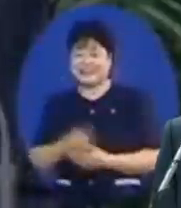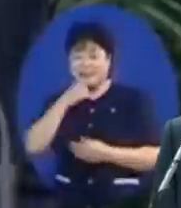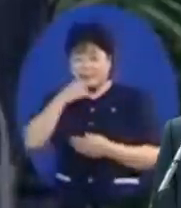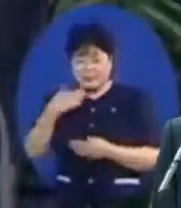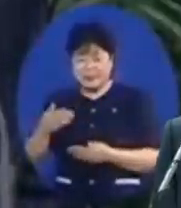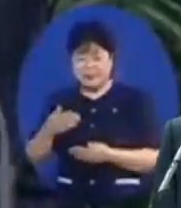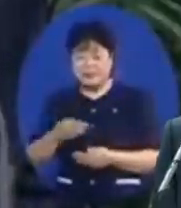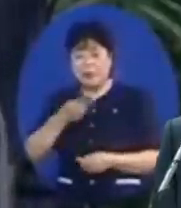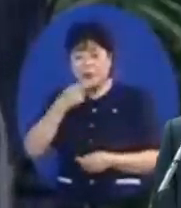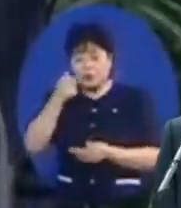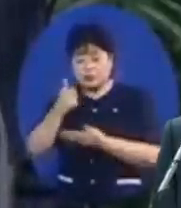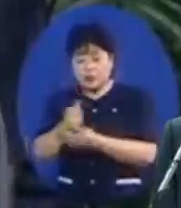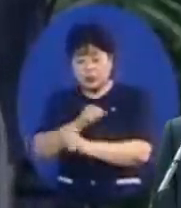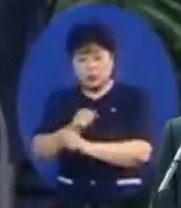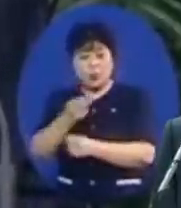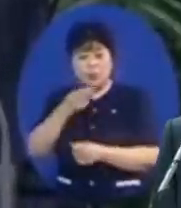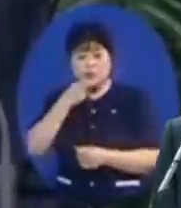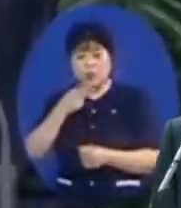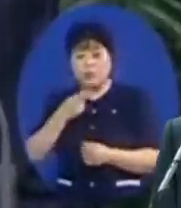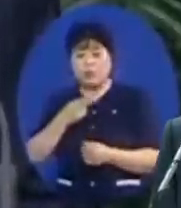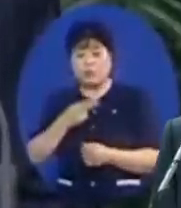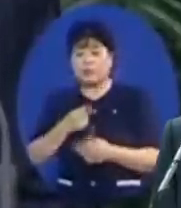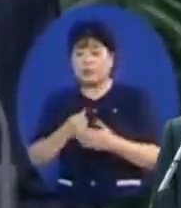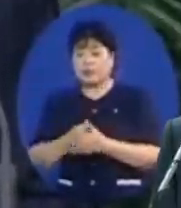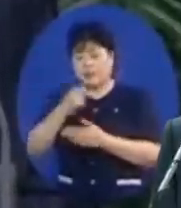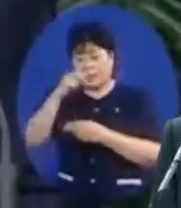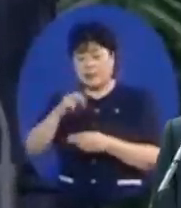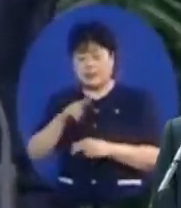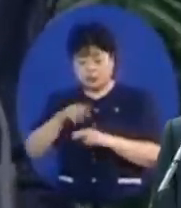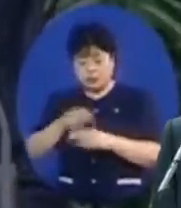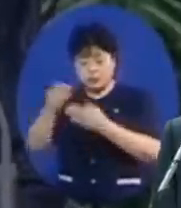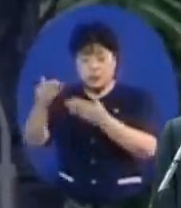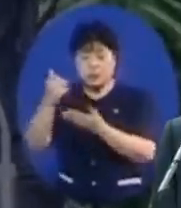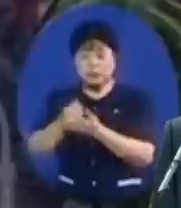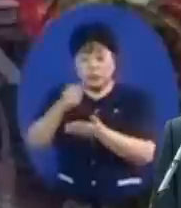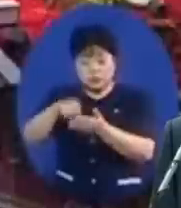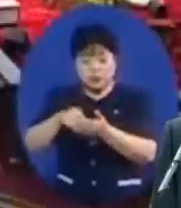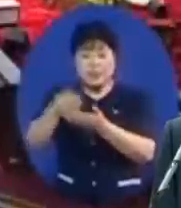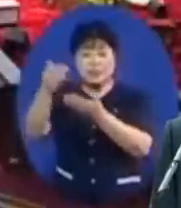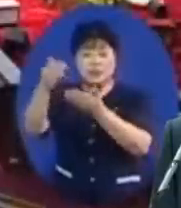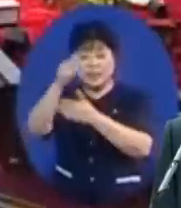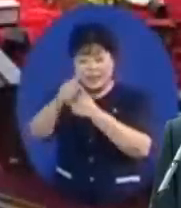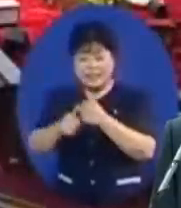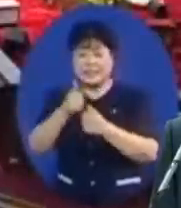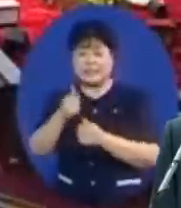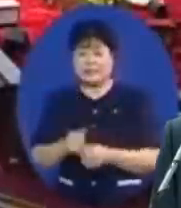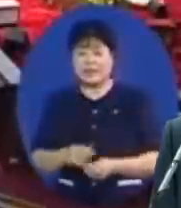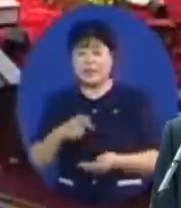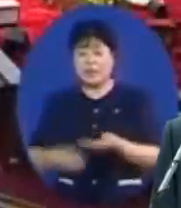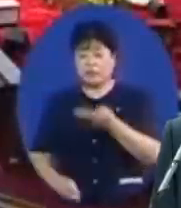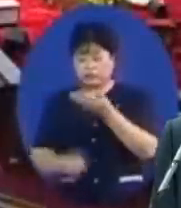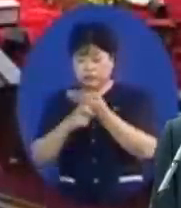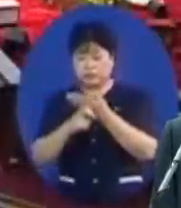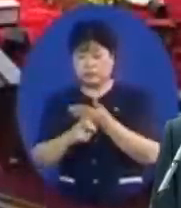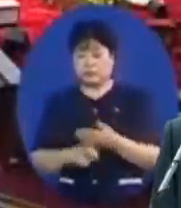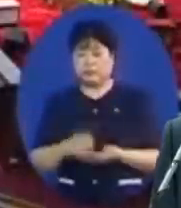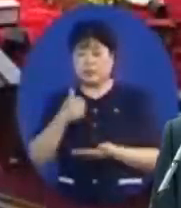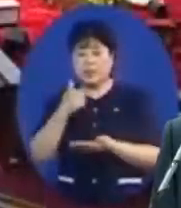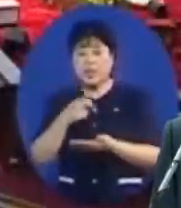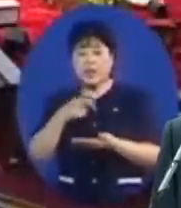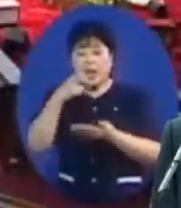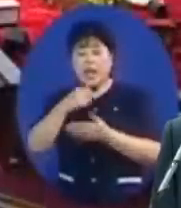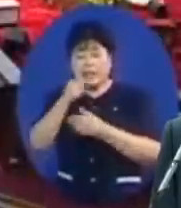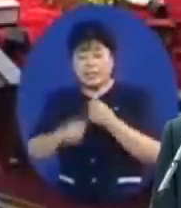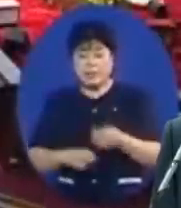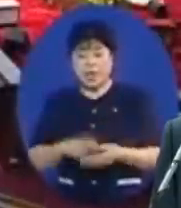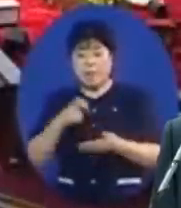흘림이 없은 적 죄사함이 없었으면 그런 제사를 속죄제사를 하는데 하나님의 계명을 어겼을 때는